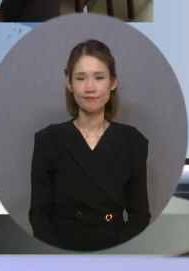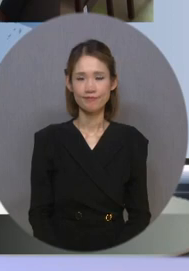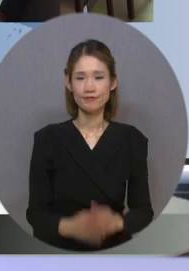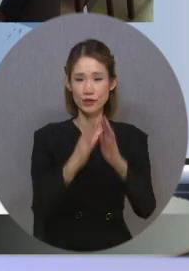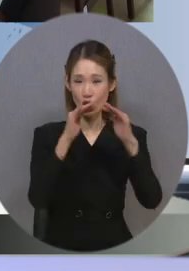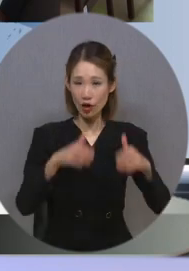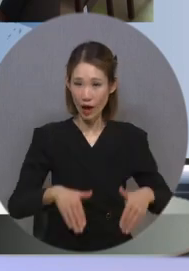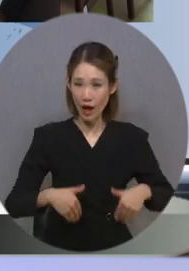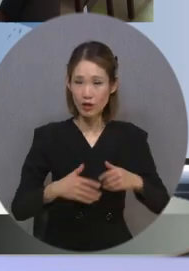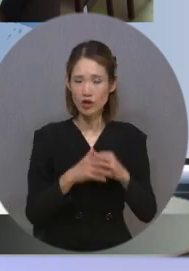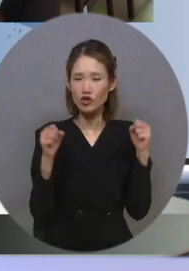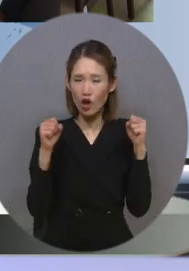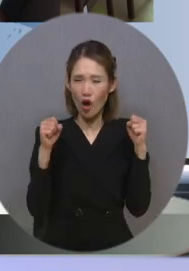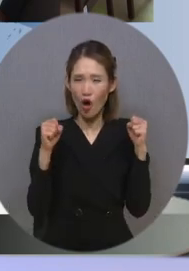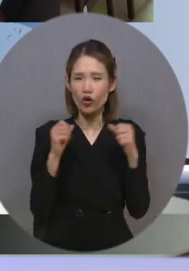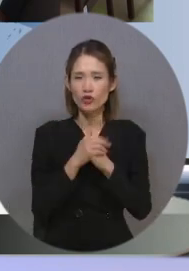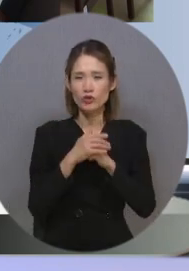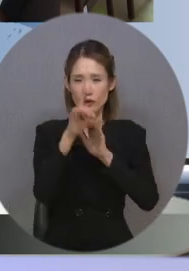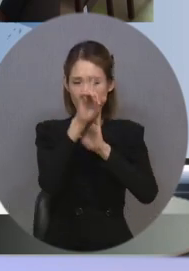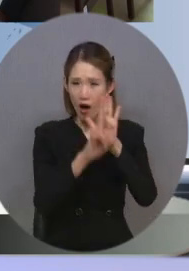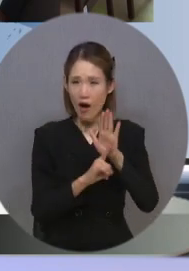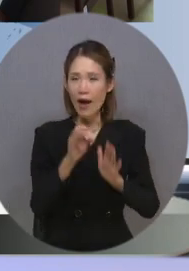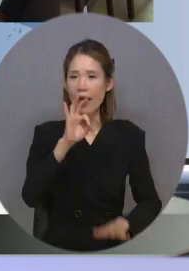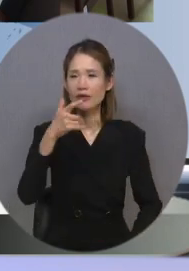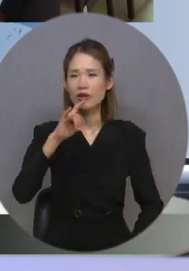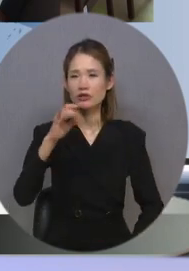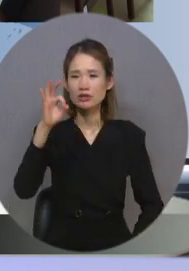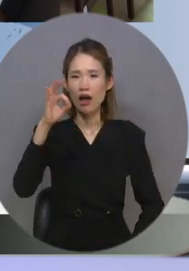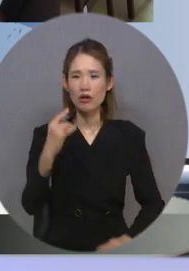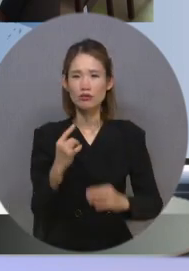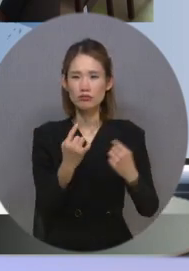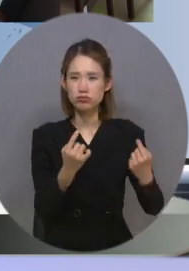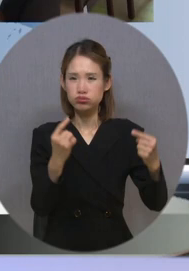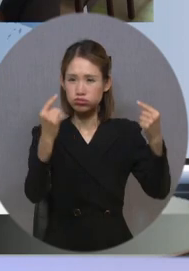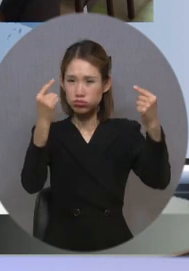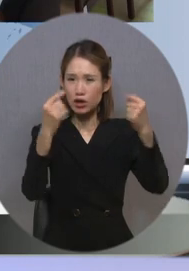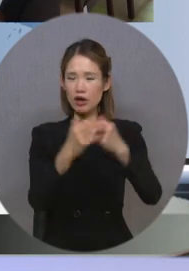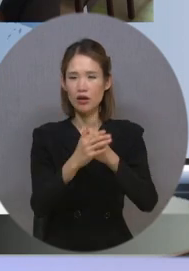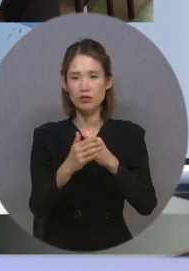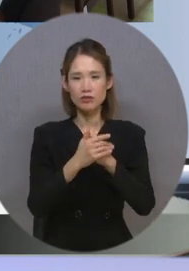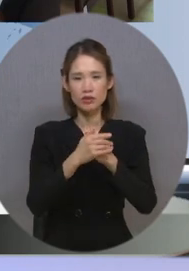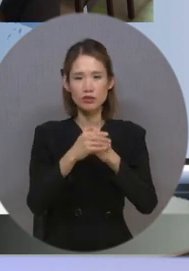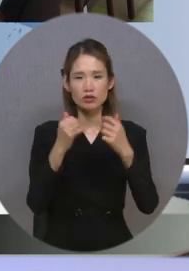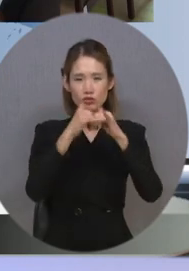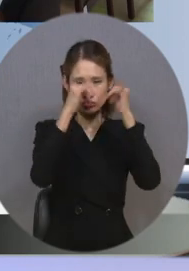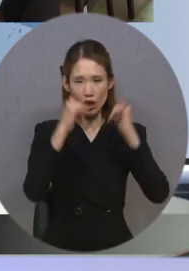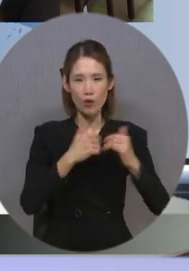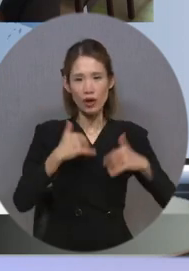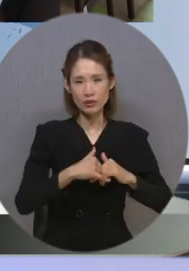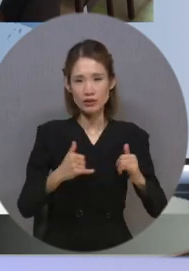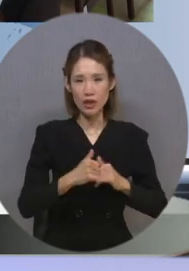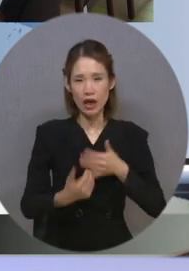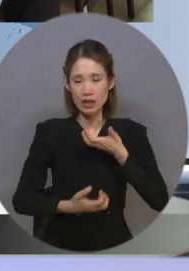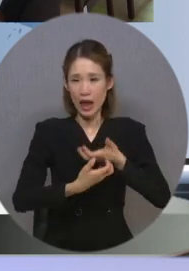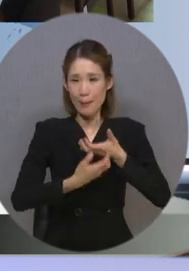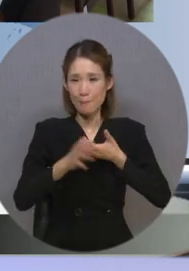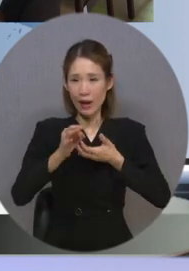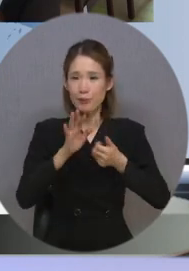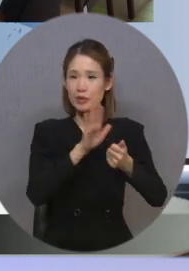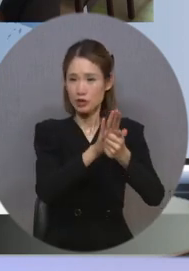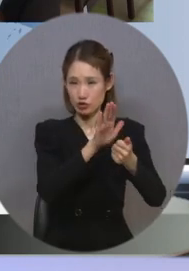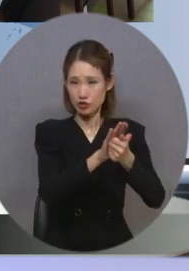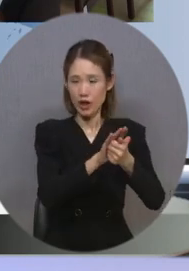전라남도가 겨울 한파와 에너지 가격 급등으로 어려운 취약계층을 위해 난방비를 지원하며 따뜻함을